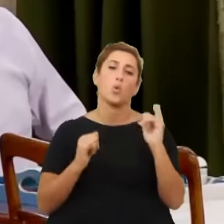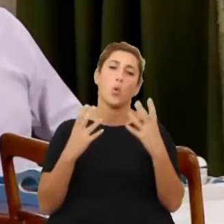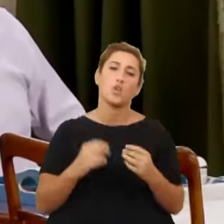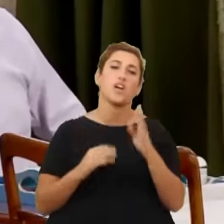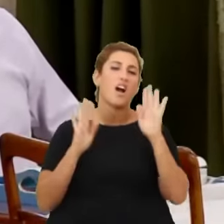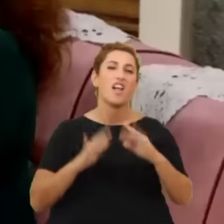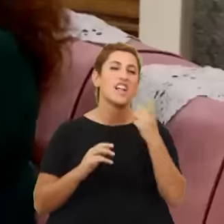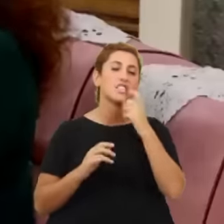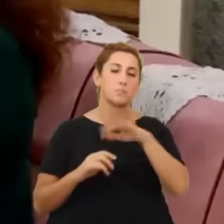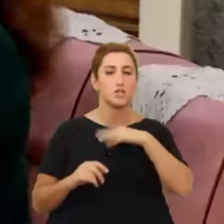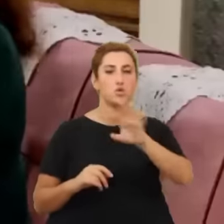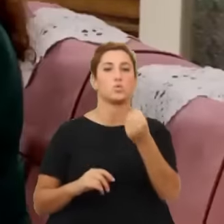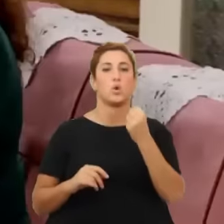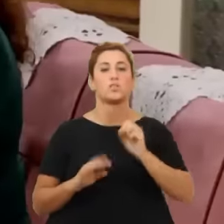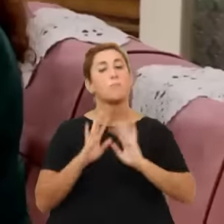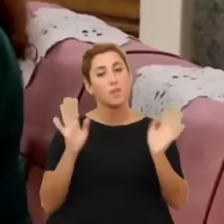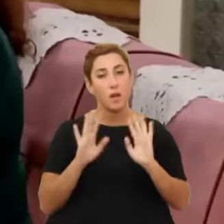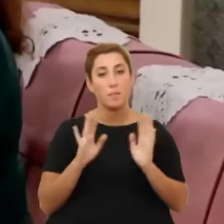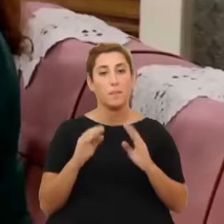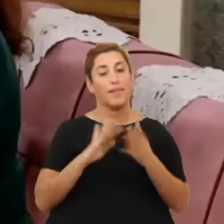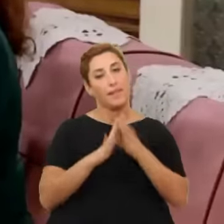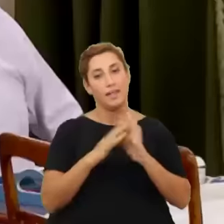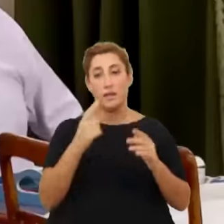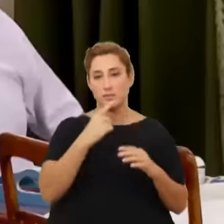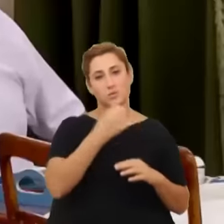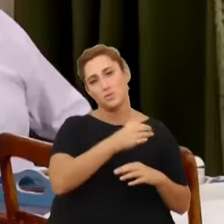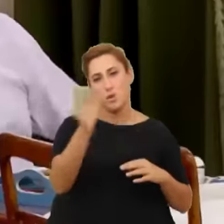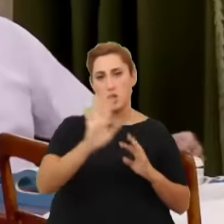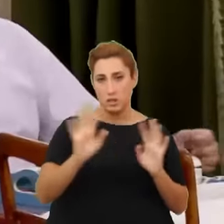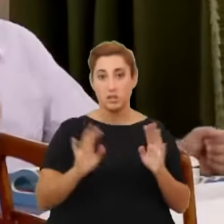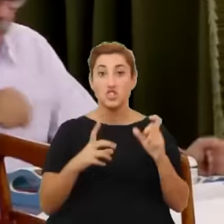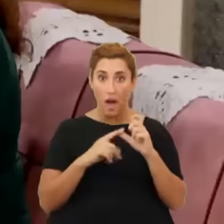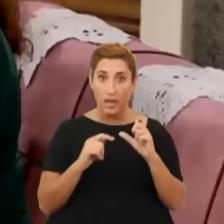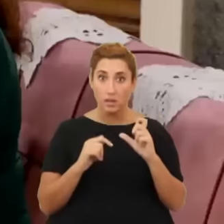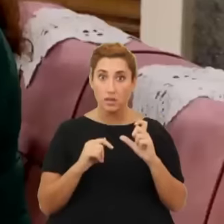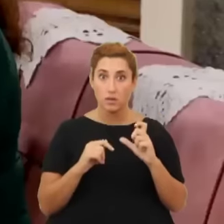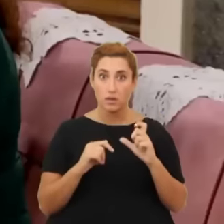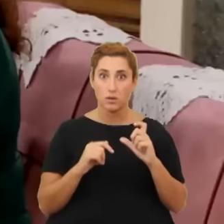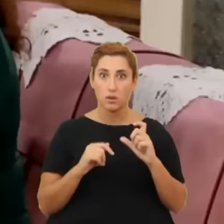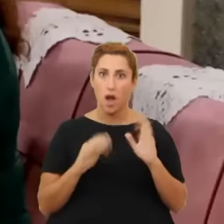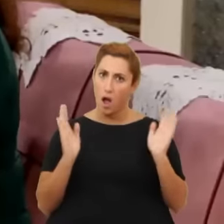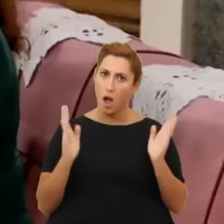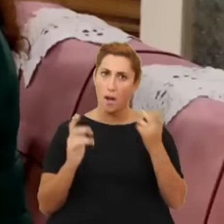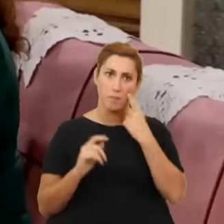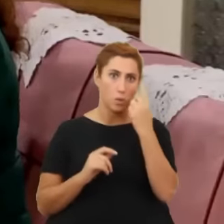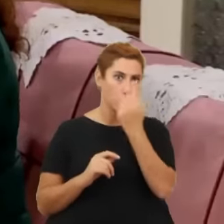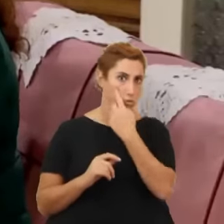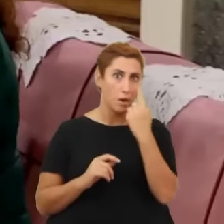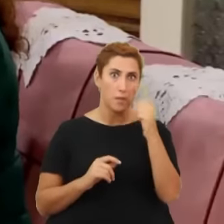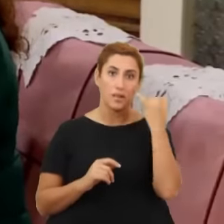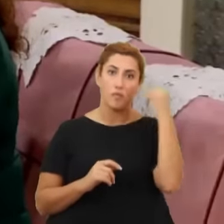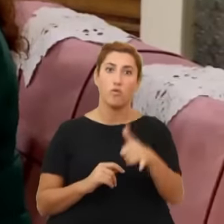Kalan dişlerini de ben sökeceğim. Tamam. Bunu ilet ya kendisine. Tamam. Onu aynen söyle ya. Şahin! Aa bak gözüme bak.